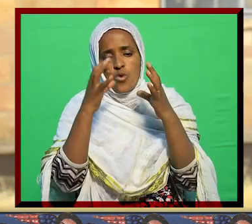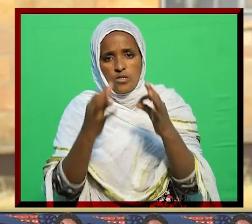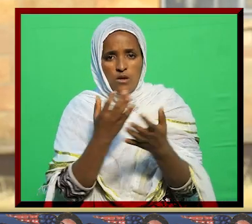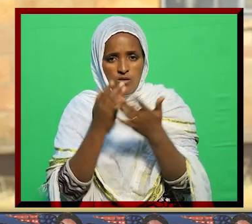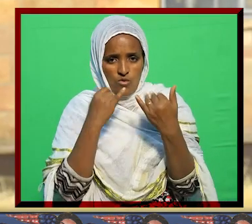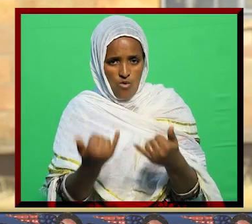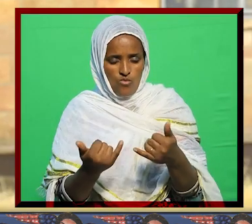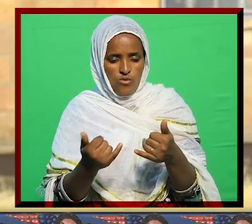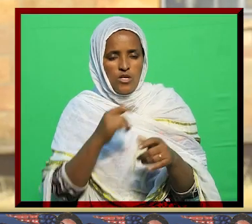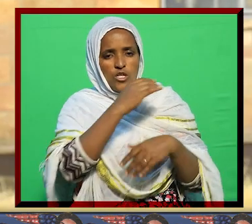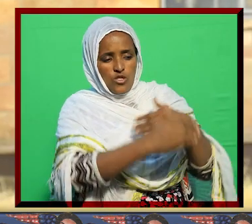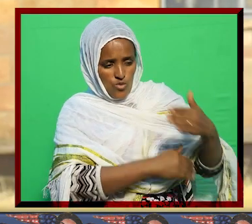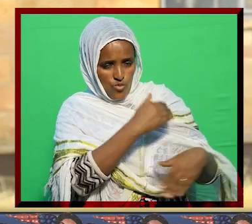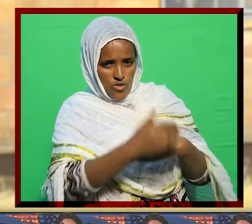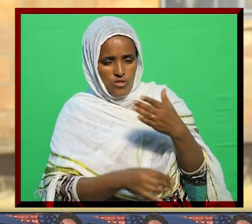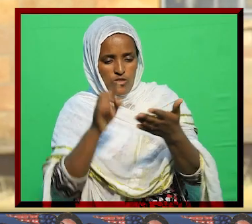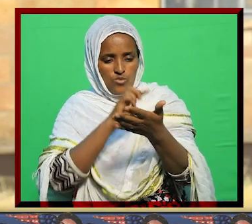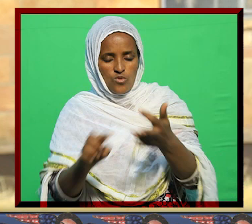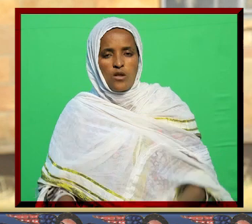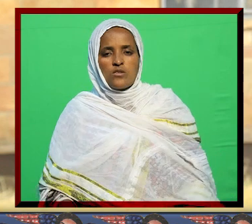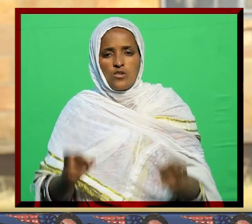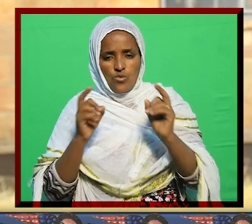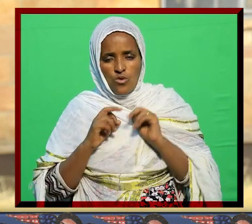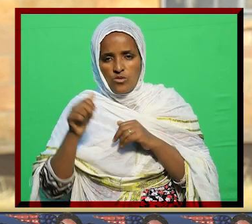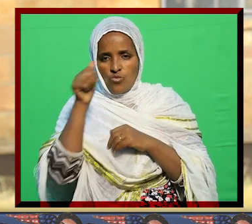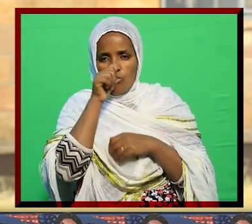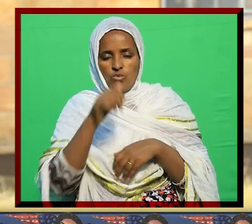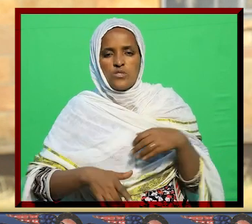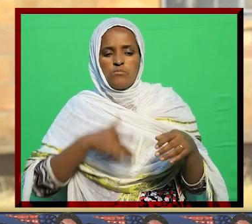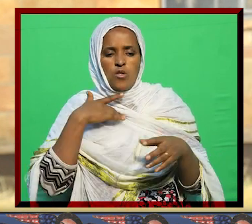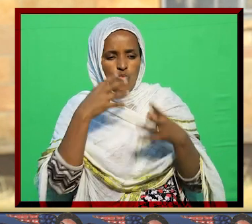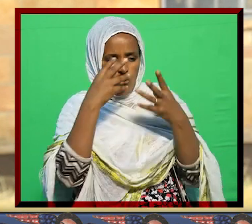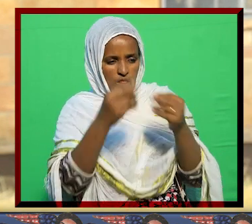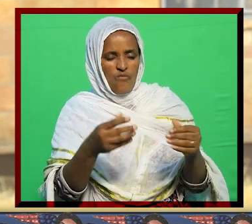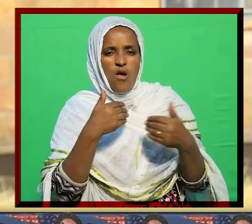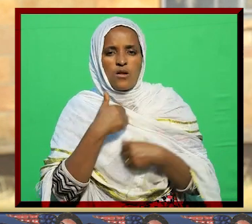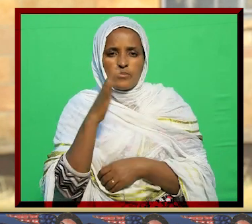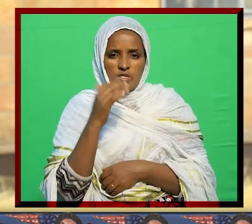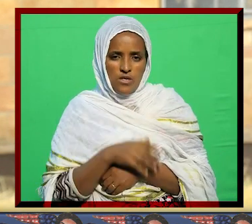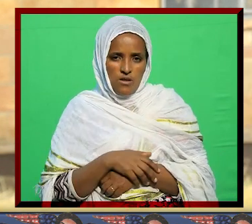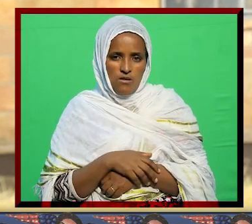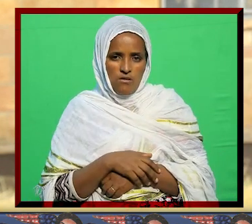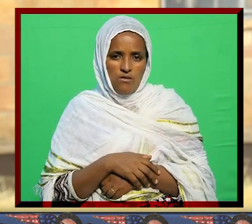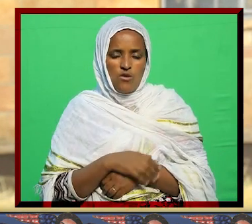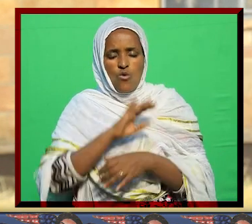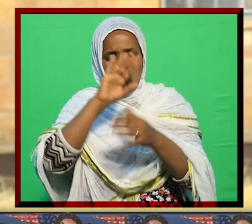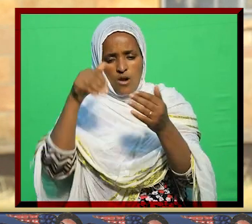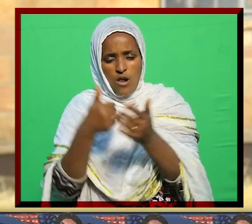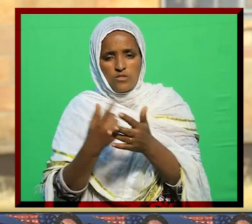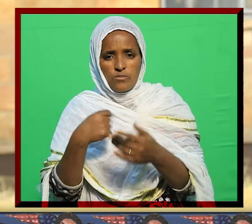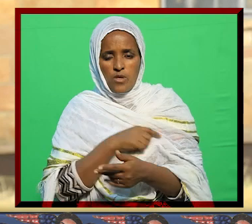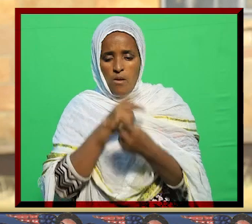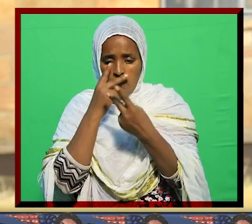ወሳኝ ነገር ነው። አሁን ትውልዳችን የቅዱሳንን ህይወት የኢትዮጵያዊነት ስሜቱ እየጠፋው ያለ ይመስለኛል። የሳየው